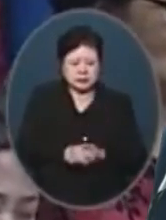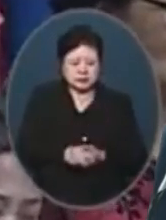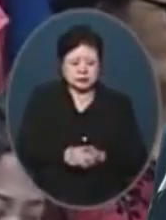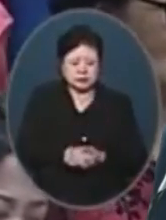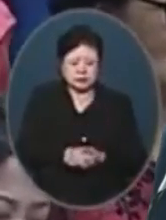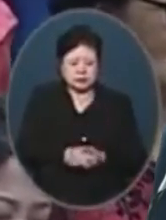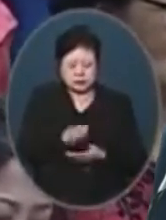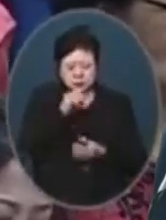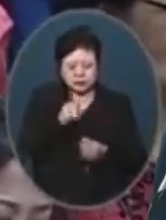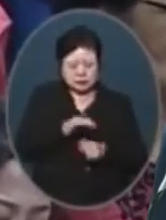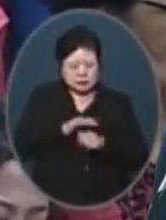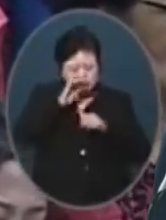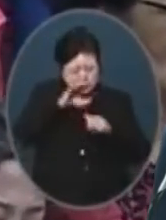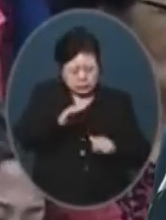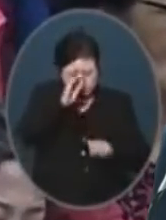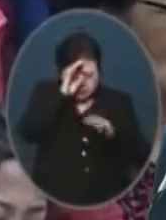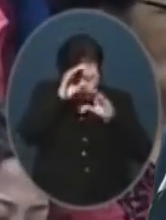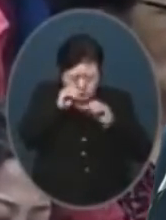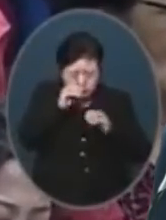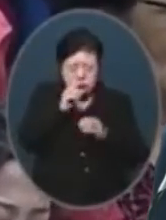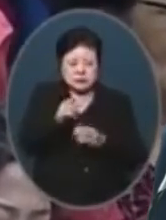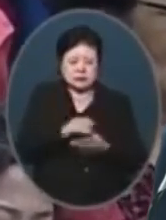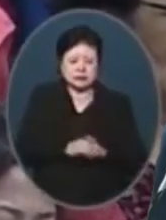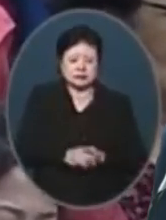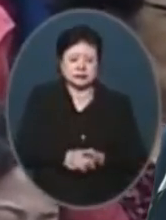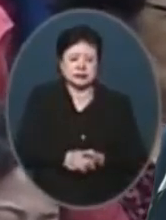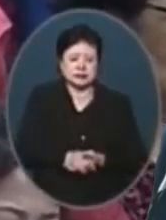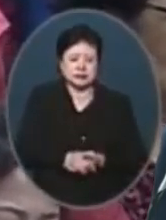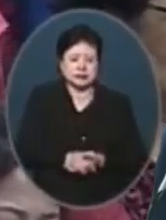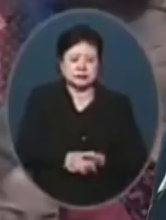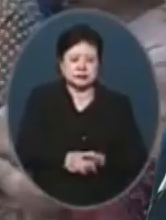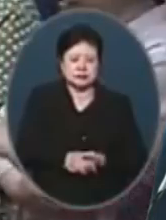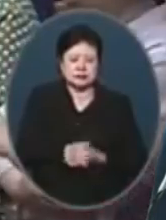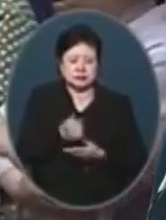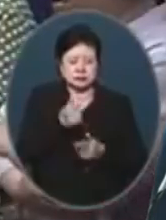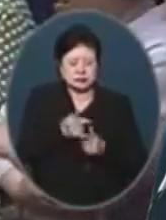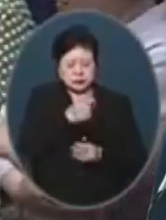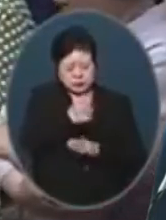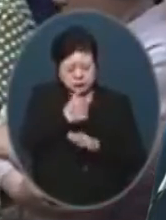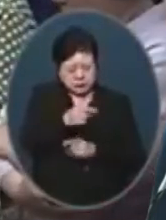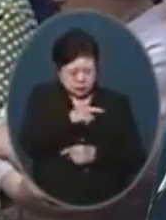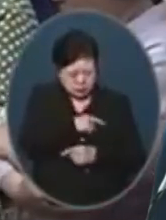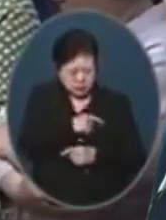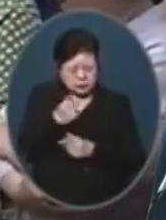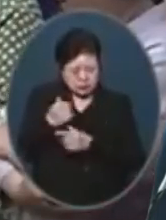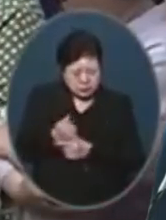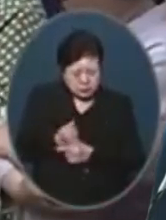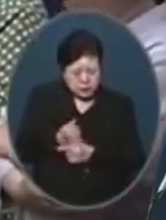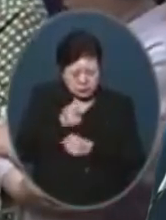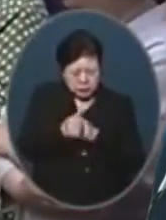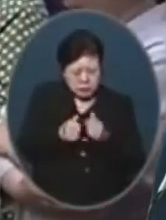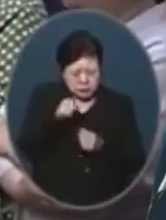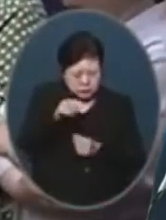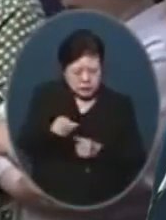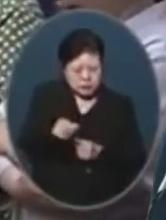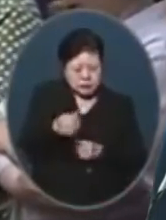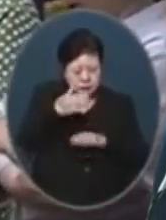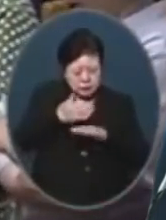그 병자에게 손을 얹은 적 나으리라고 하신 주님 감사합니다. 우리 주 예수 그리스도 이름을 의지하고 하나님 앞에